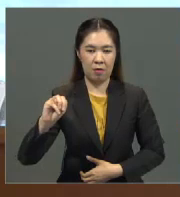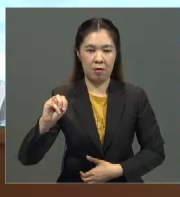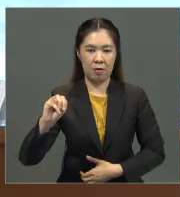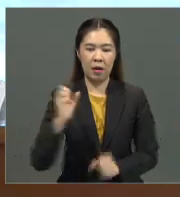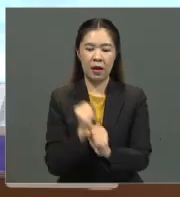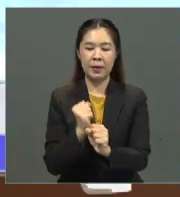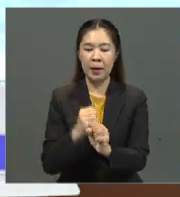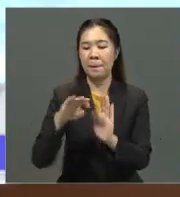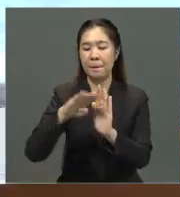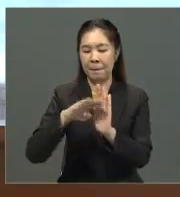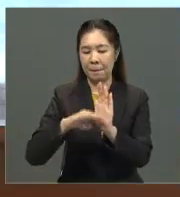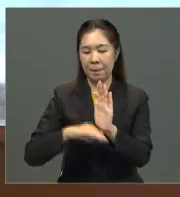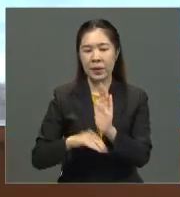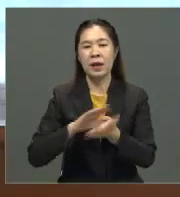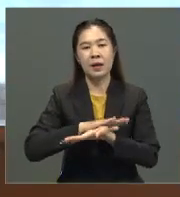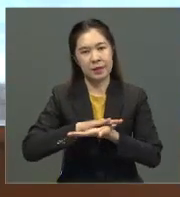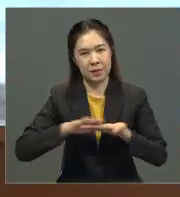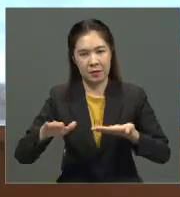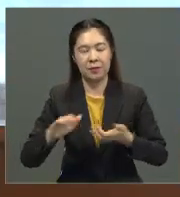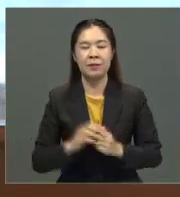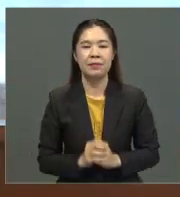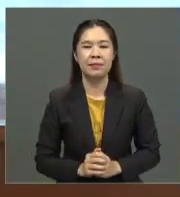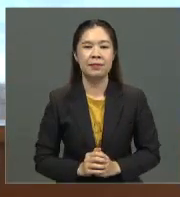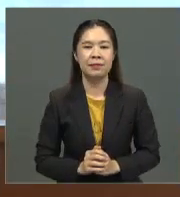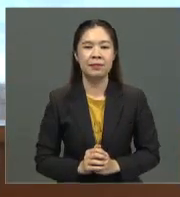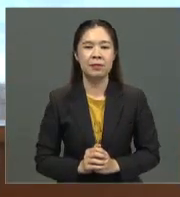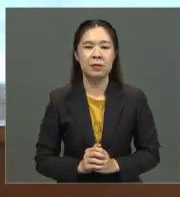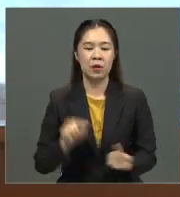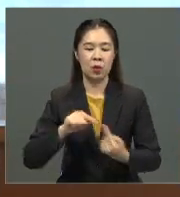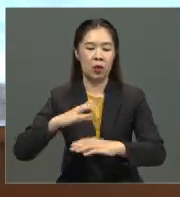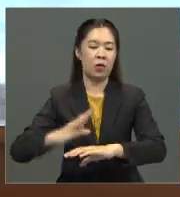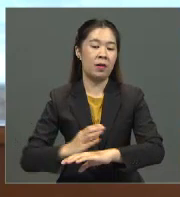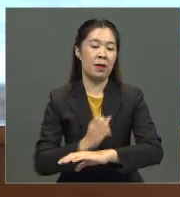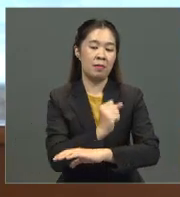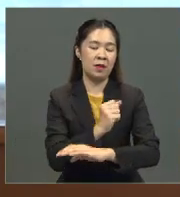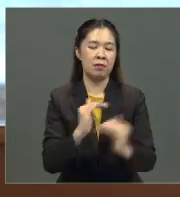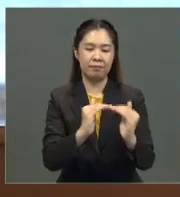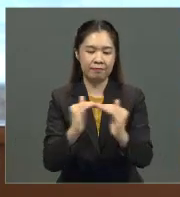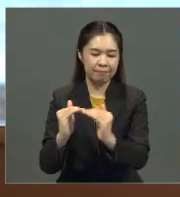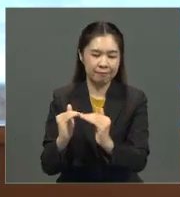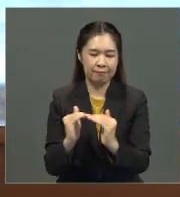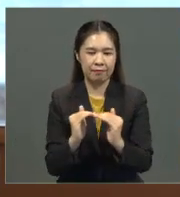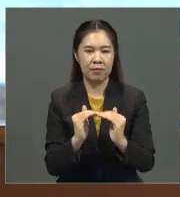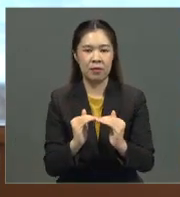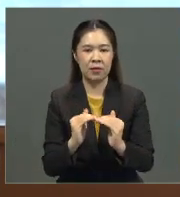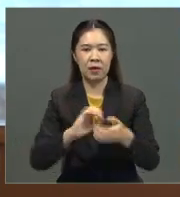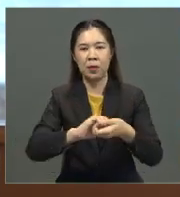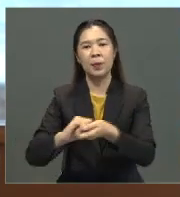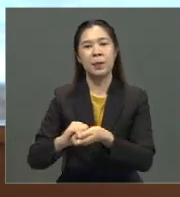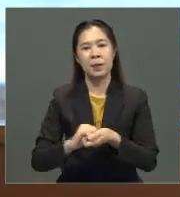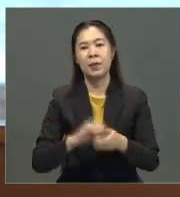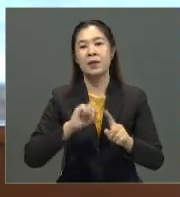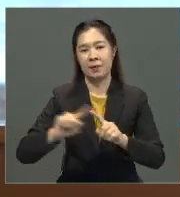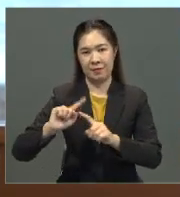ให้เป็นไปได้ด้วยความเรียบร้อยนะครับให้การเมืองมีเสถียรภาพไม่เกิดความแตกแยกขึ้นในพ